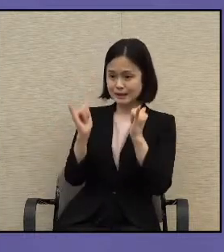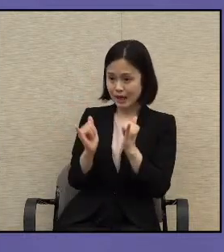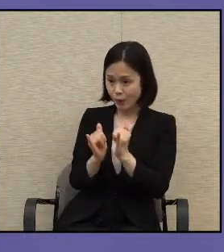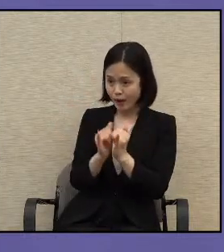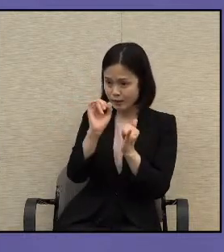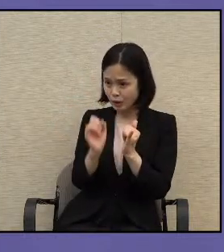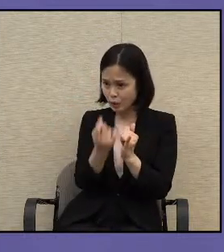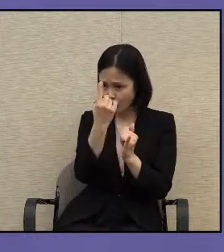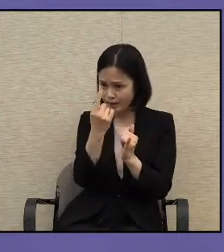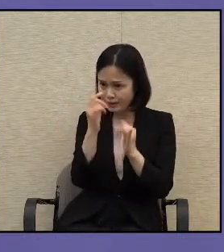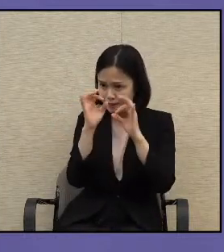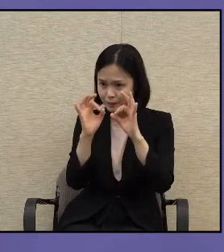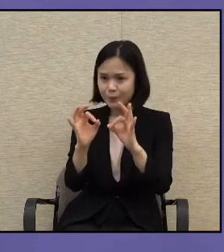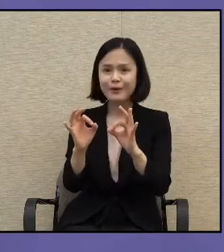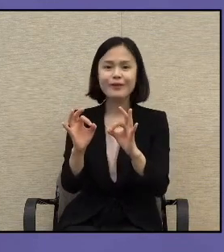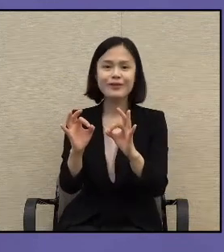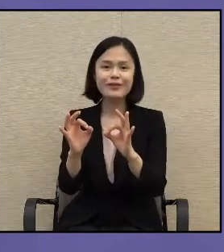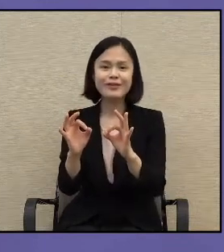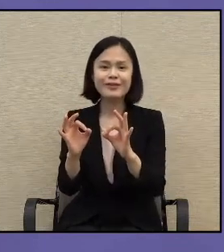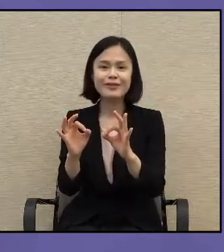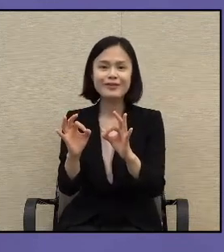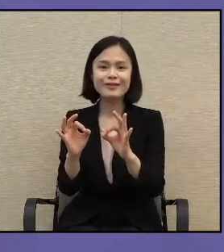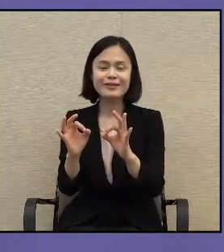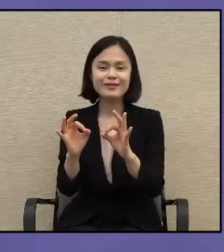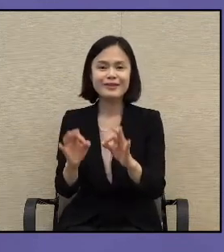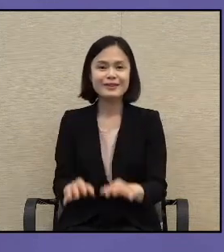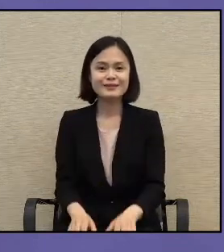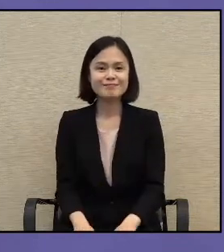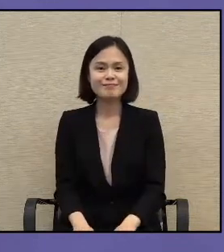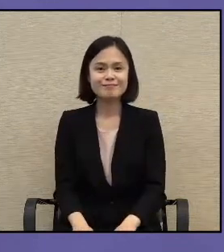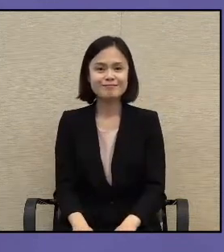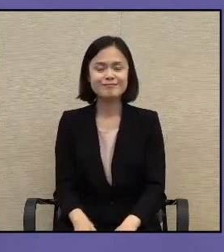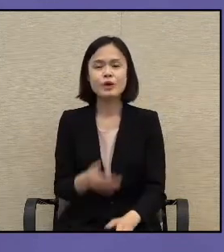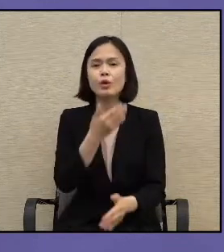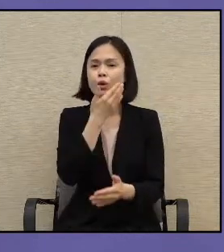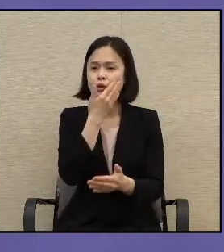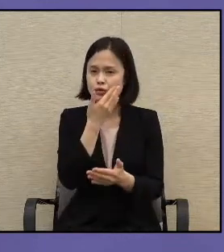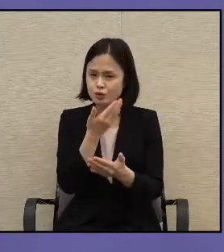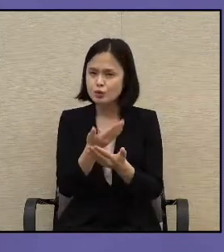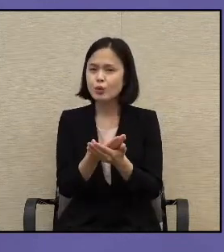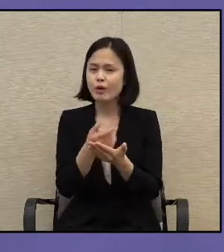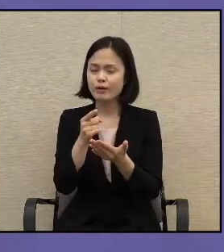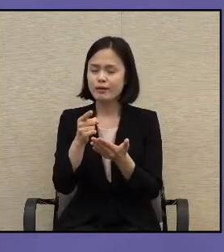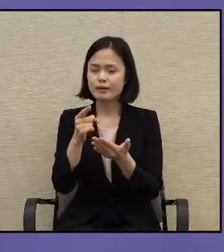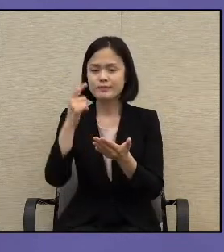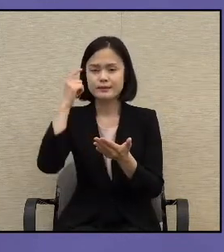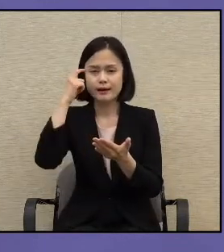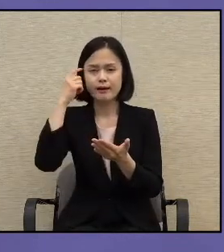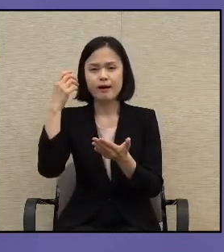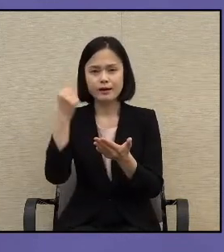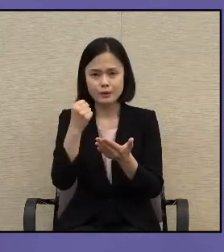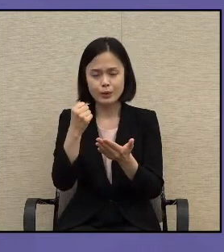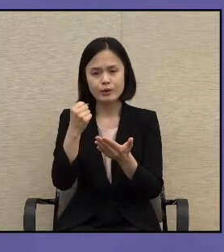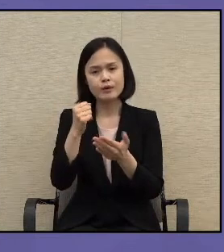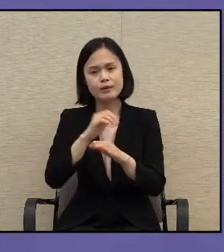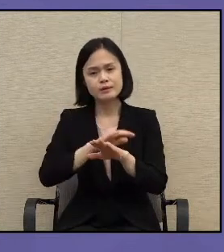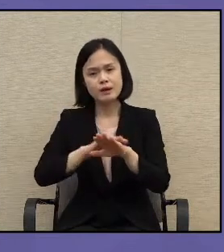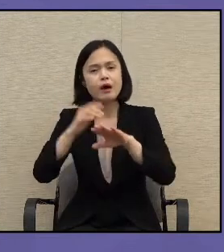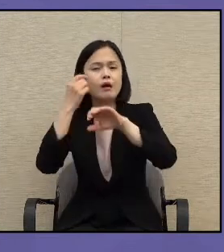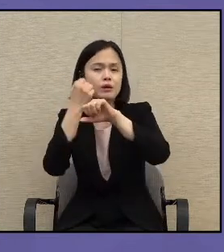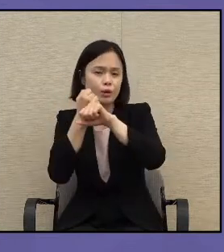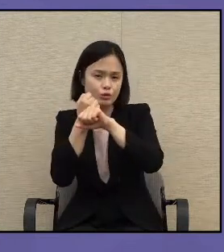사회적 결과라고 하는 부분들에 대해서 중요하게 이제 바라볼 필요가 있고, 그 과정에서